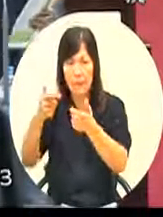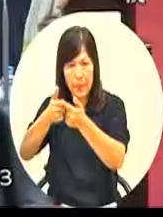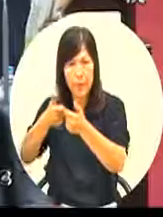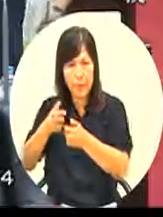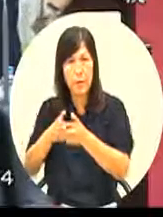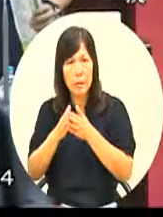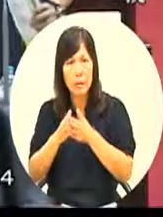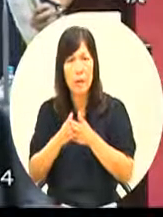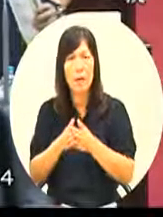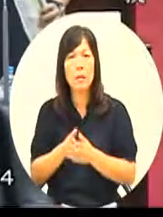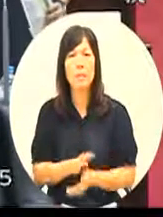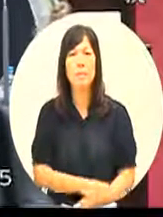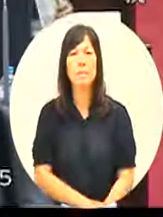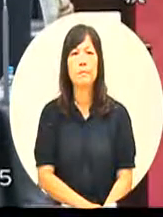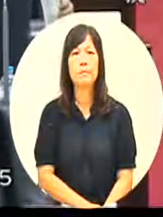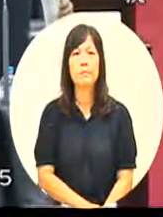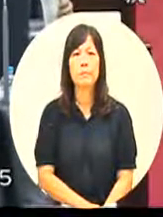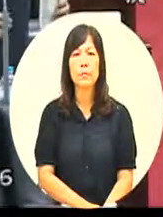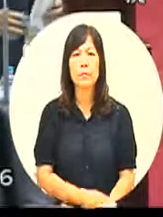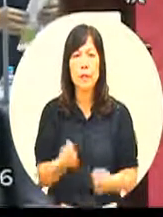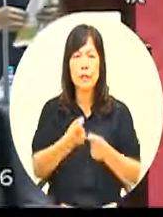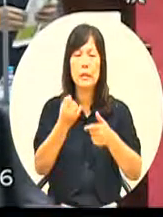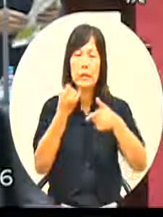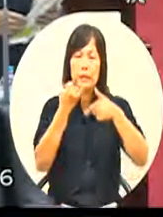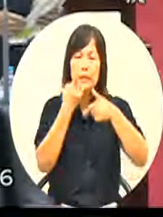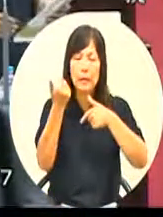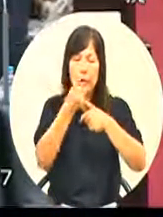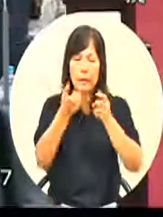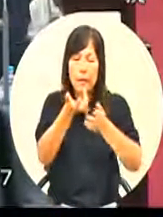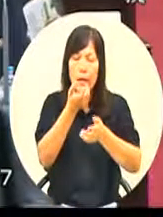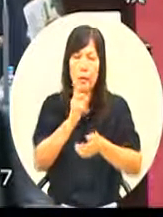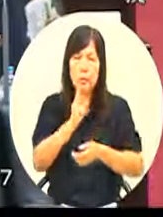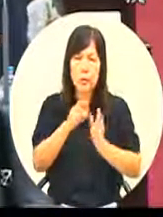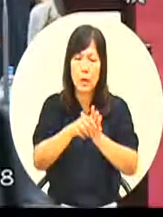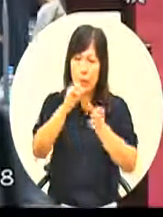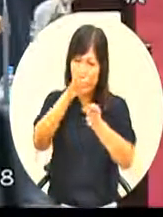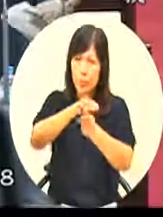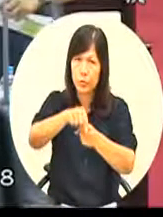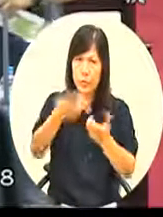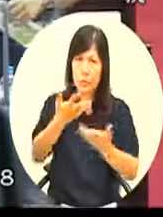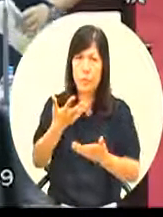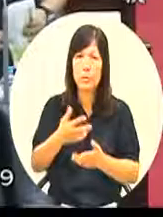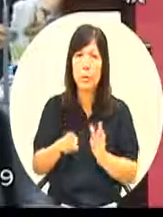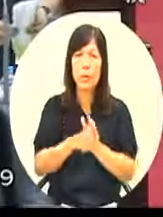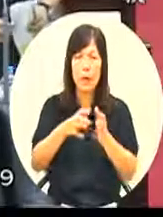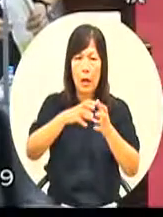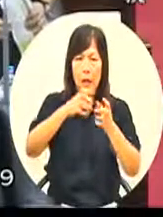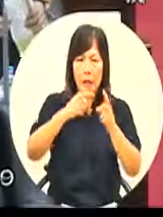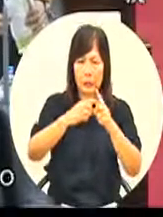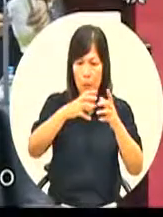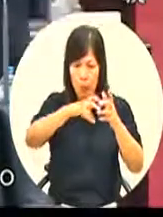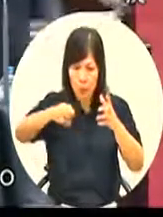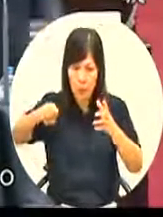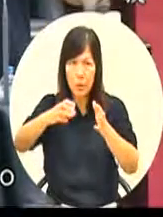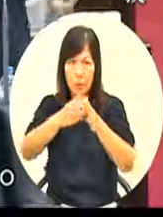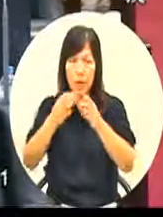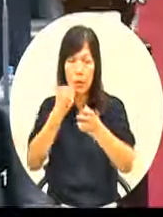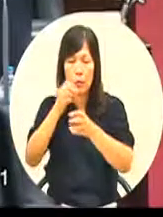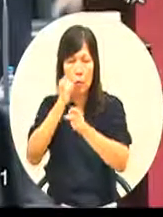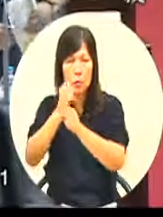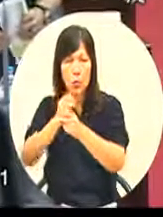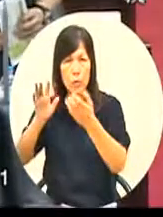说何议员等一下会讲到的这个补助的部分，他要抽出很多人力来做其他